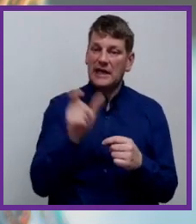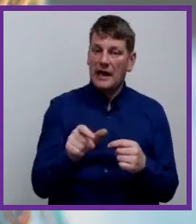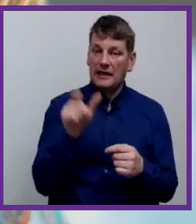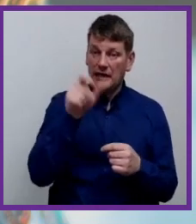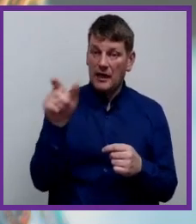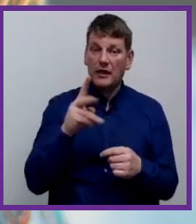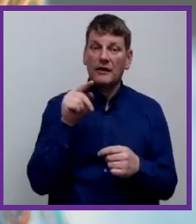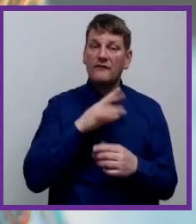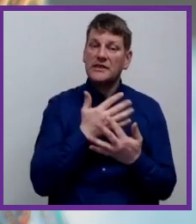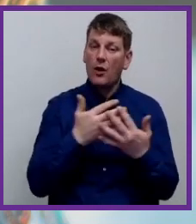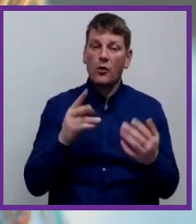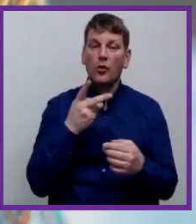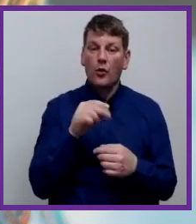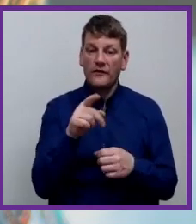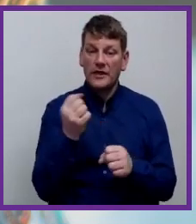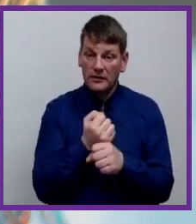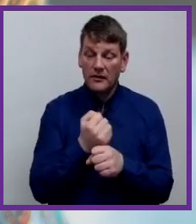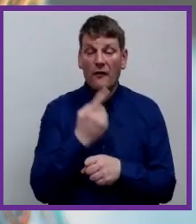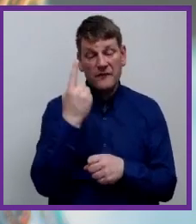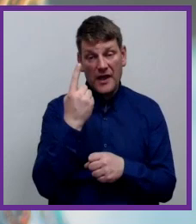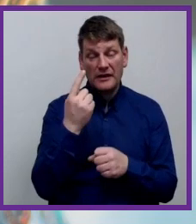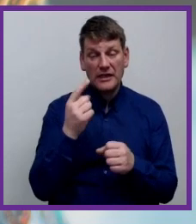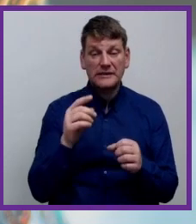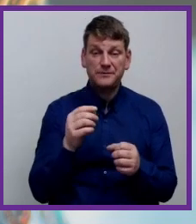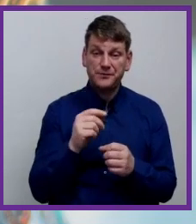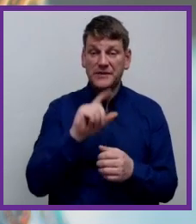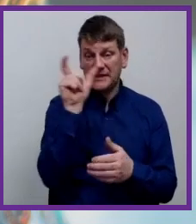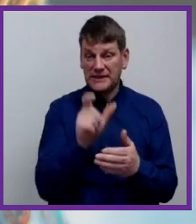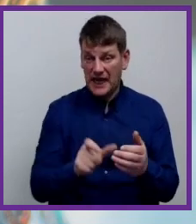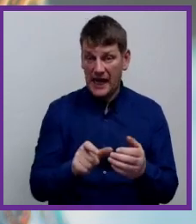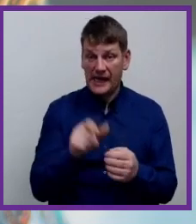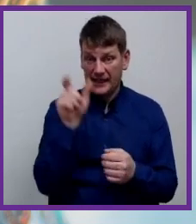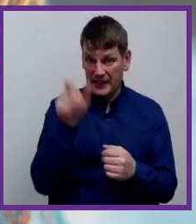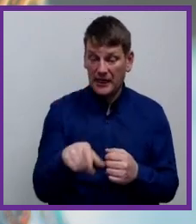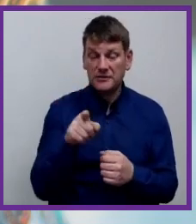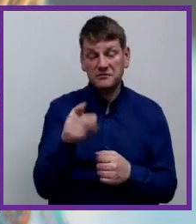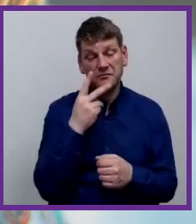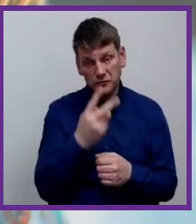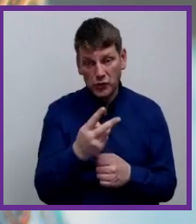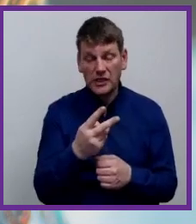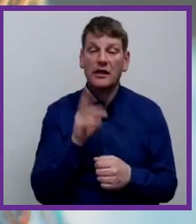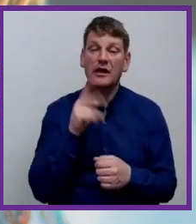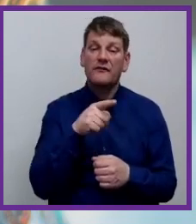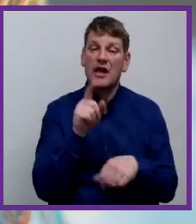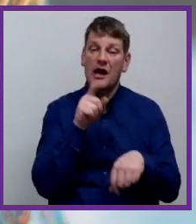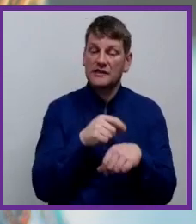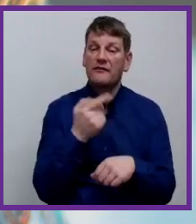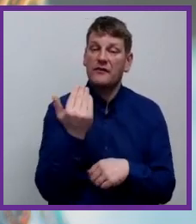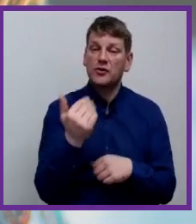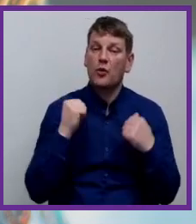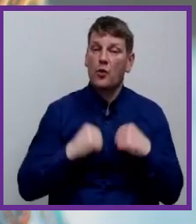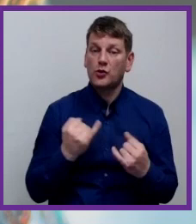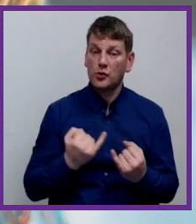viena no aprakstītajām dzejniecēm uzskatīja, ka šis romāns aizskata viņas godu un cieņu